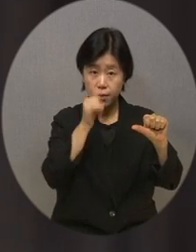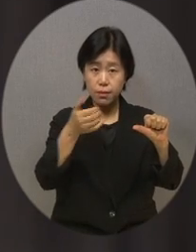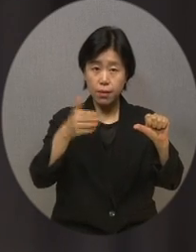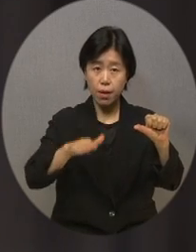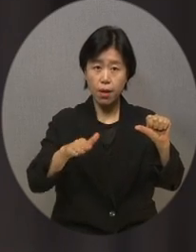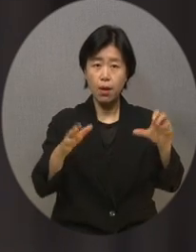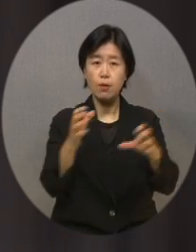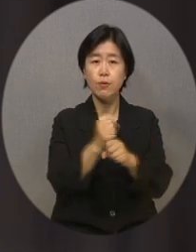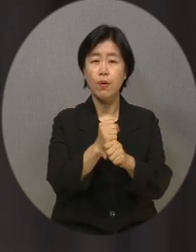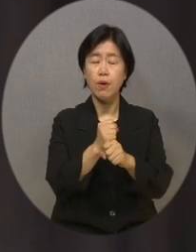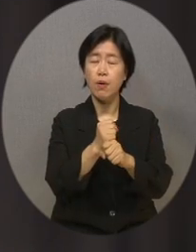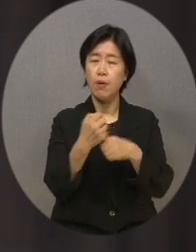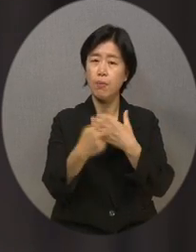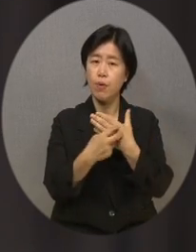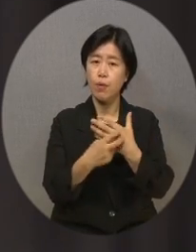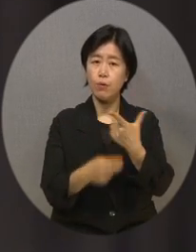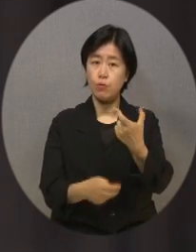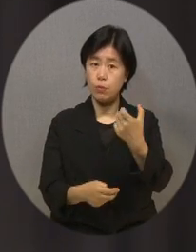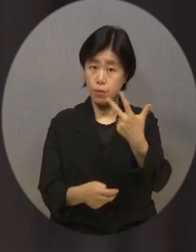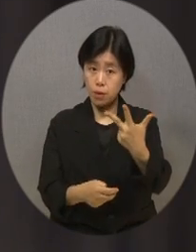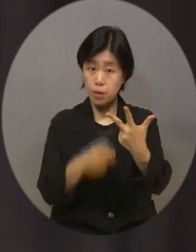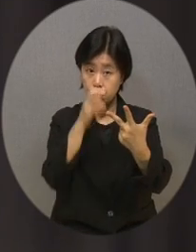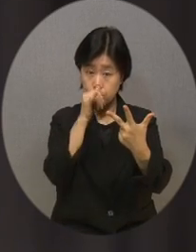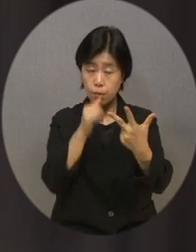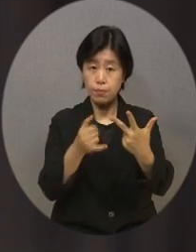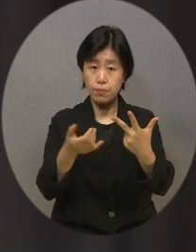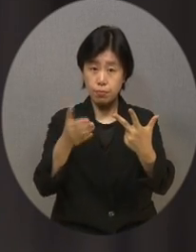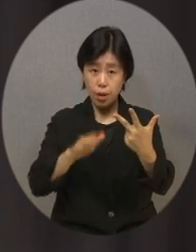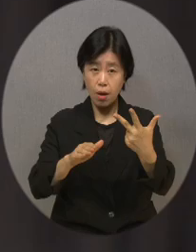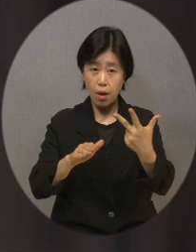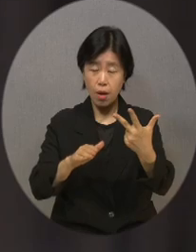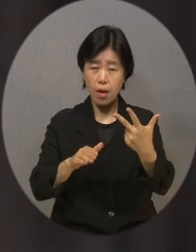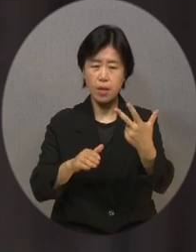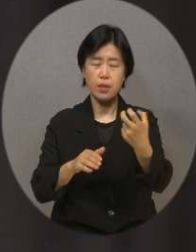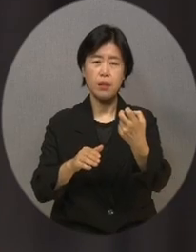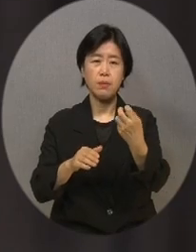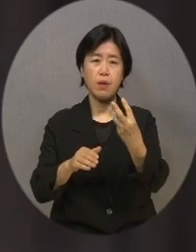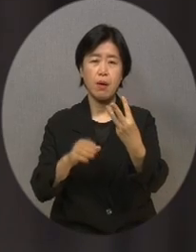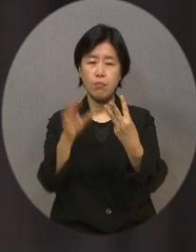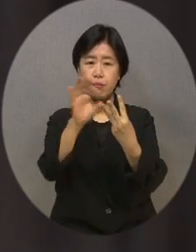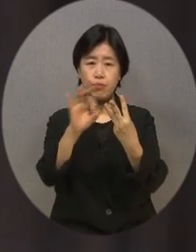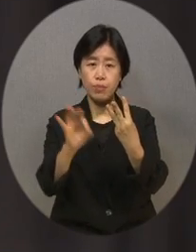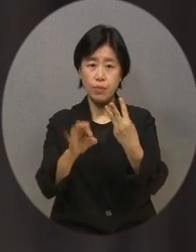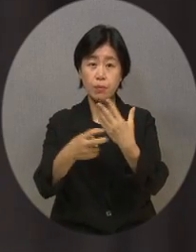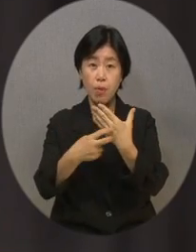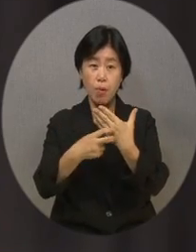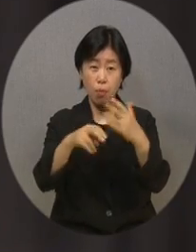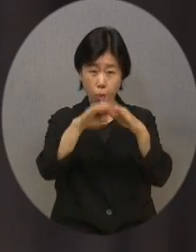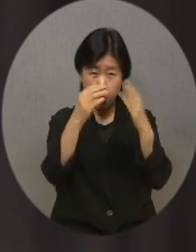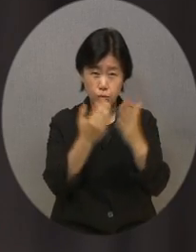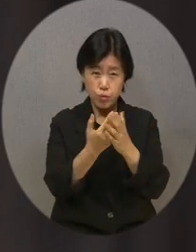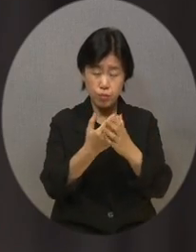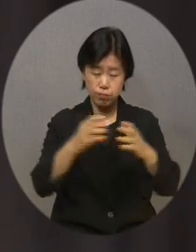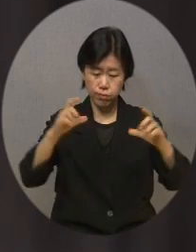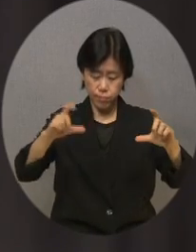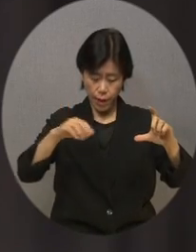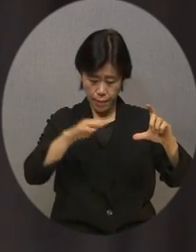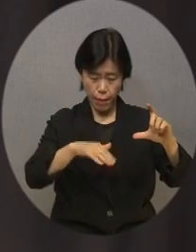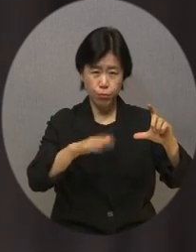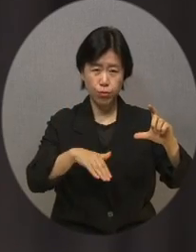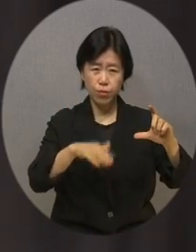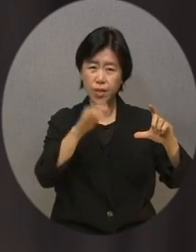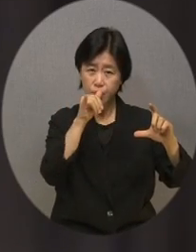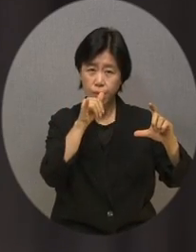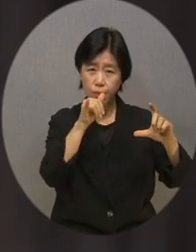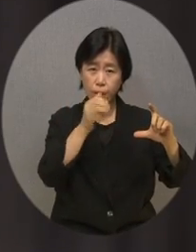종합병원이 이제 67개가 있거든요. 거기에 73%가 다 남부쪽에 치우쳐져 있어요. 그래서 이제 북부쪽은